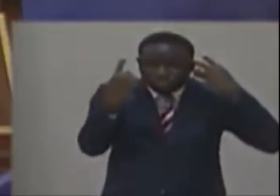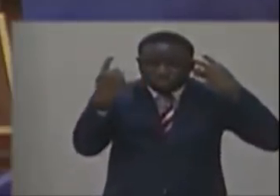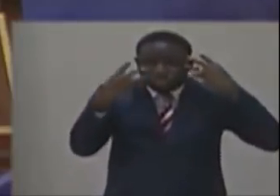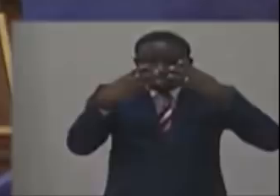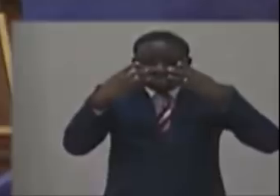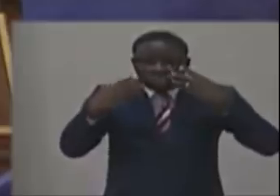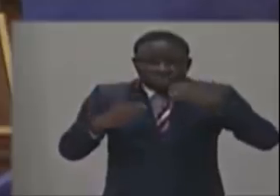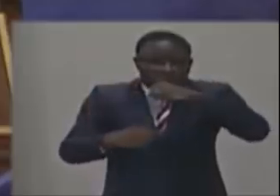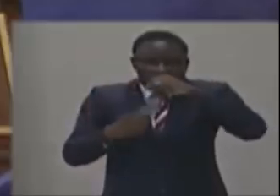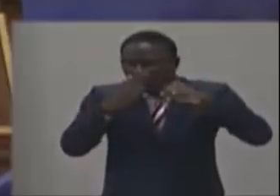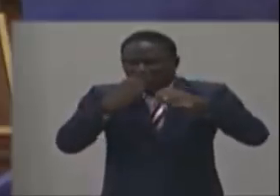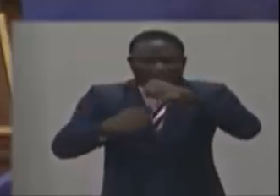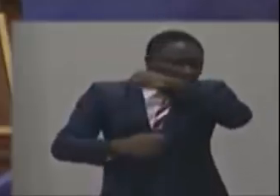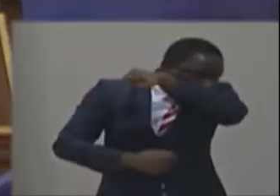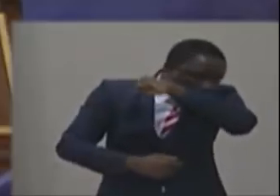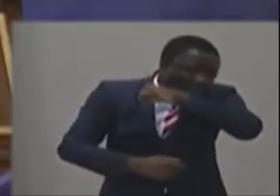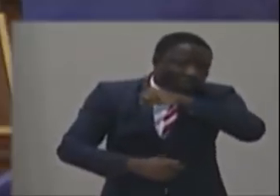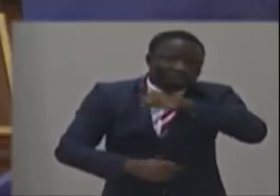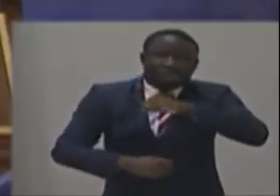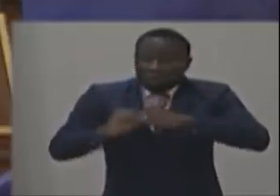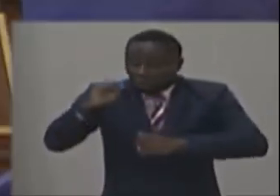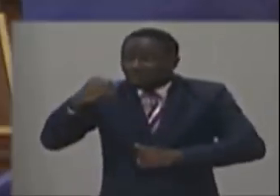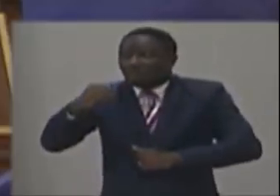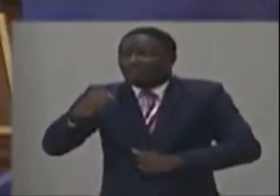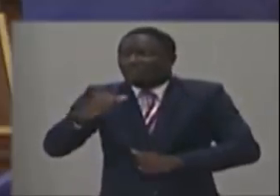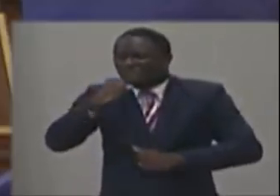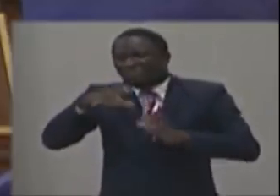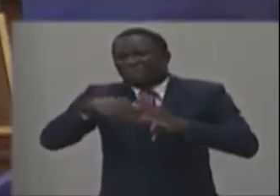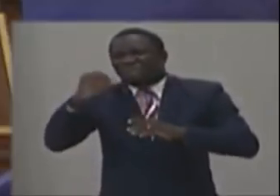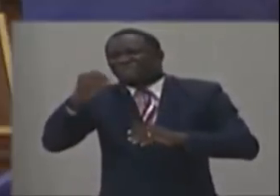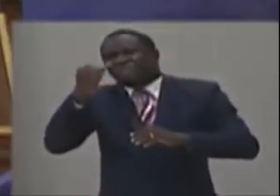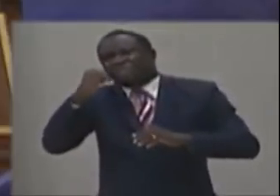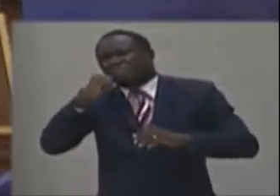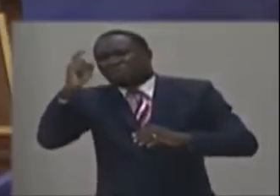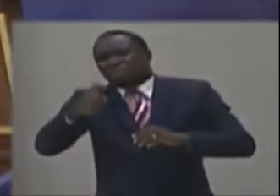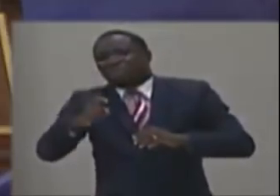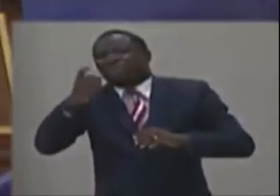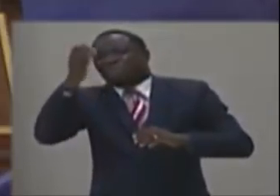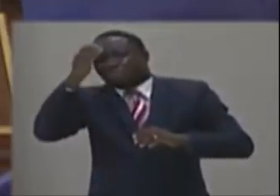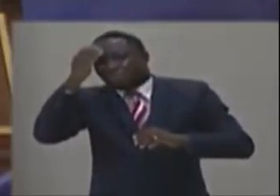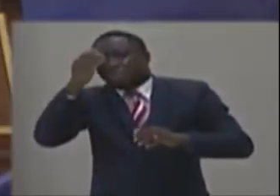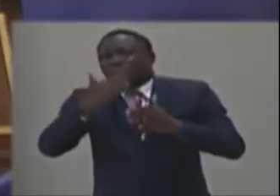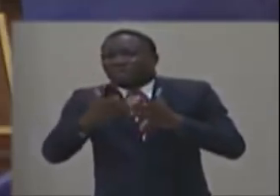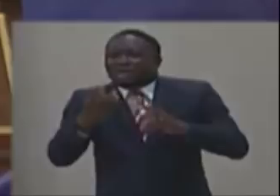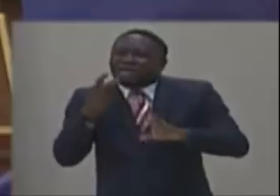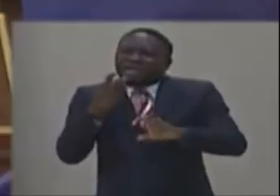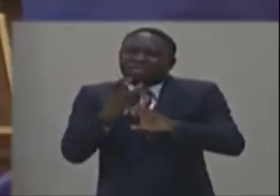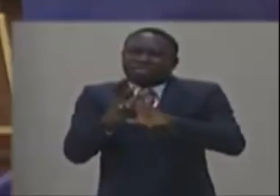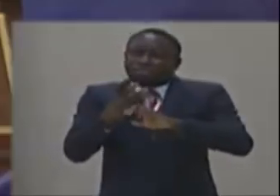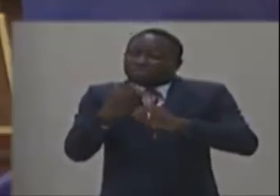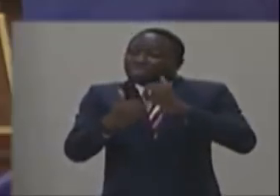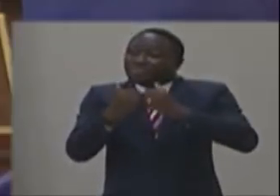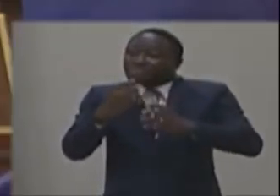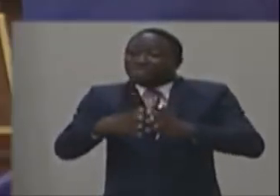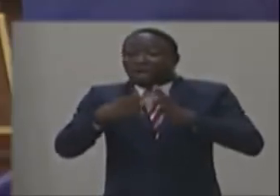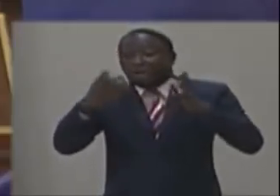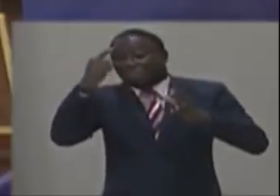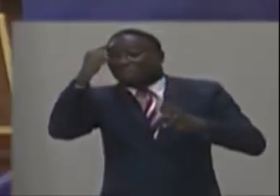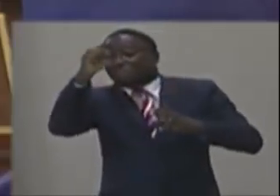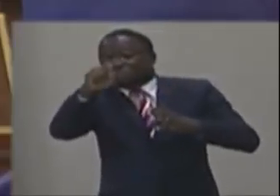Toujours externé dans le coup de bois. Pas sorti sans besoin. Je connais des choses difficiles en